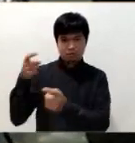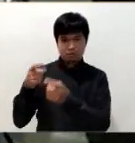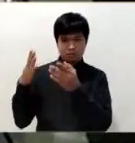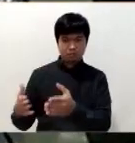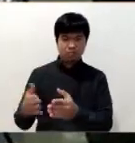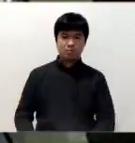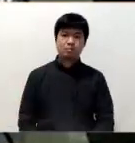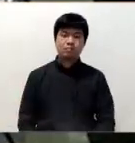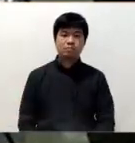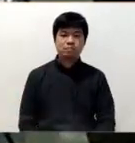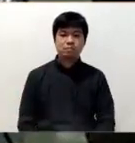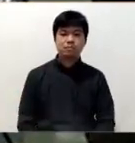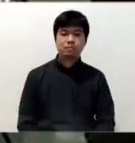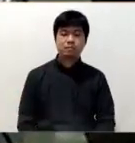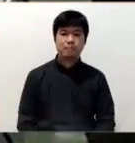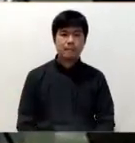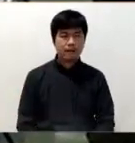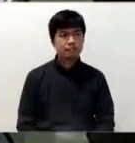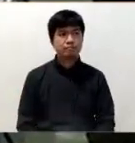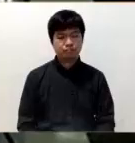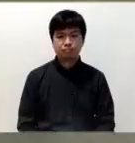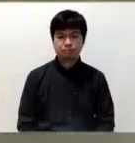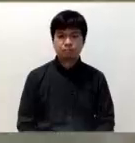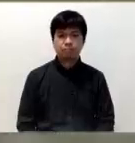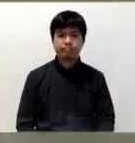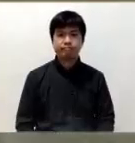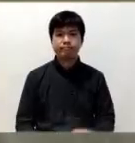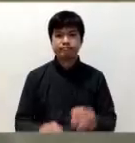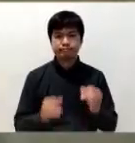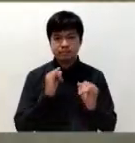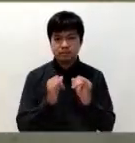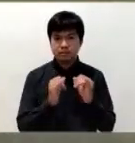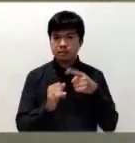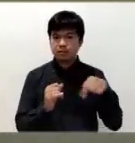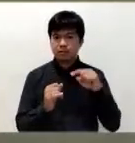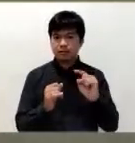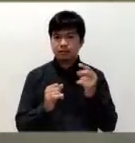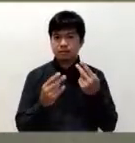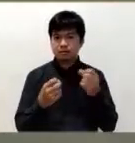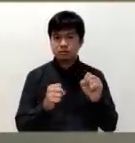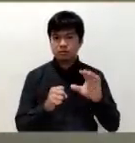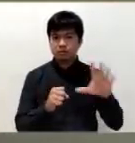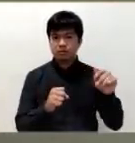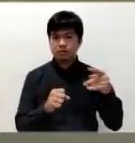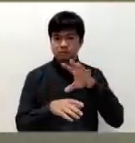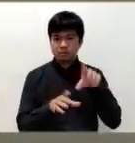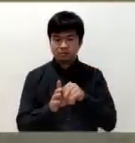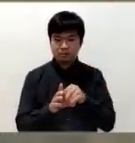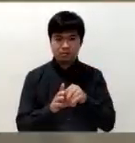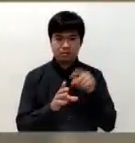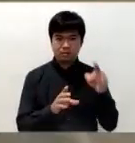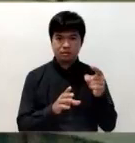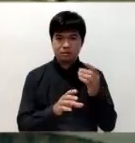Eksklusibo namang nakapanayam ng News 5 ang kapatid ni Abiad na kasama sa loob ng SUV nang mangyari ang ambush pero tumanggi siyang